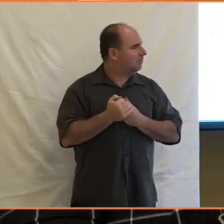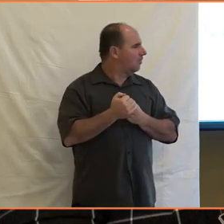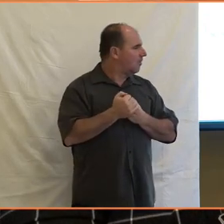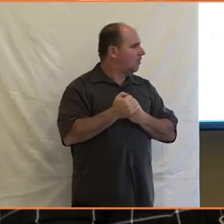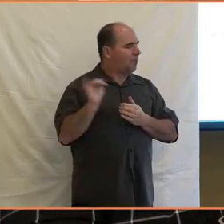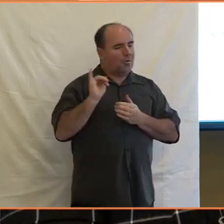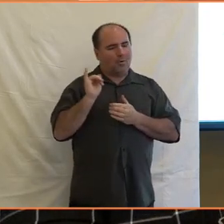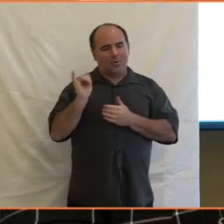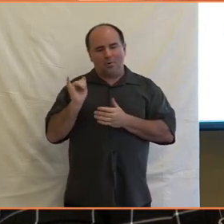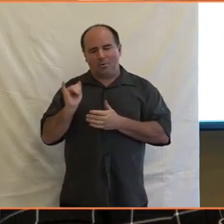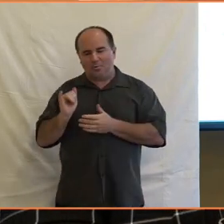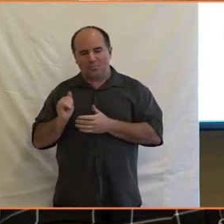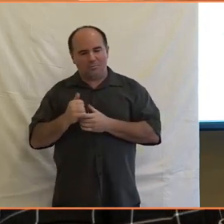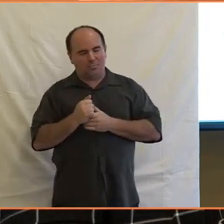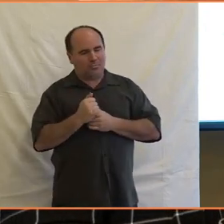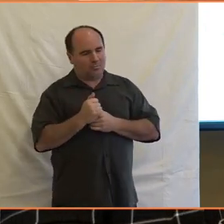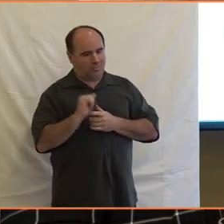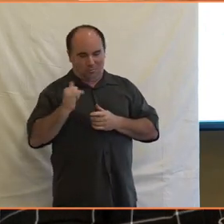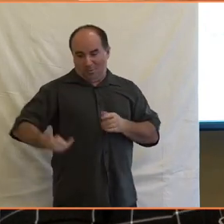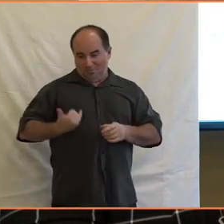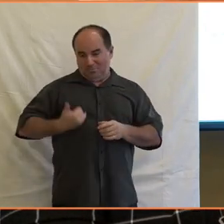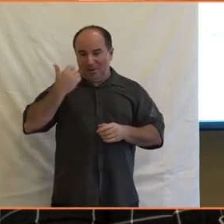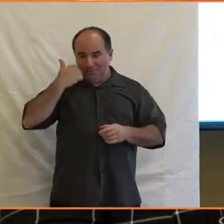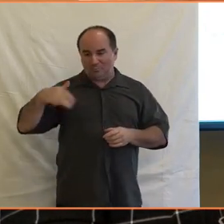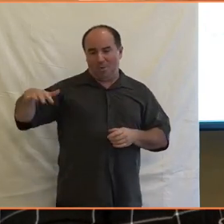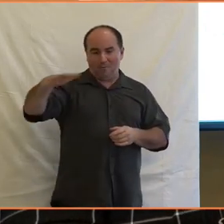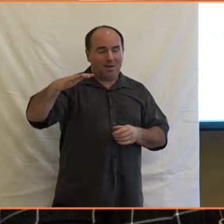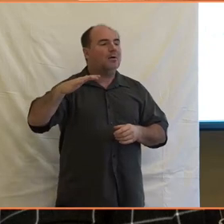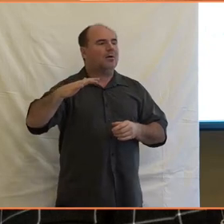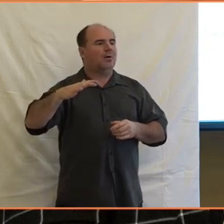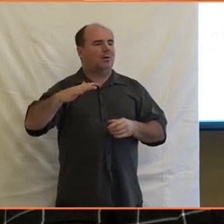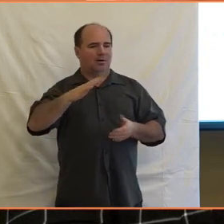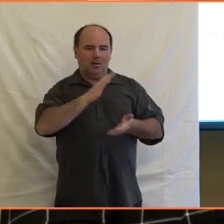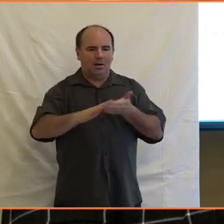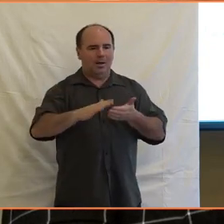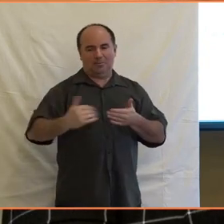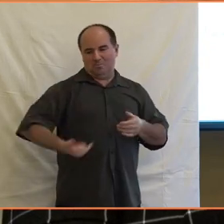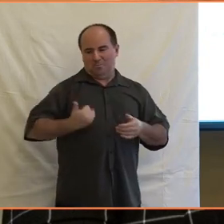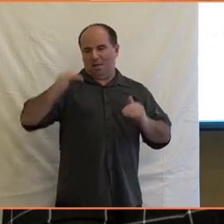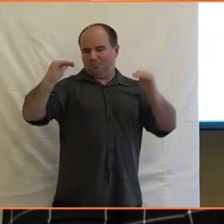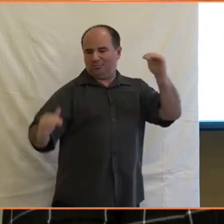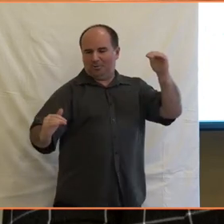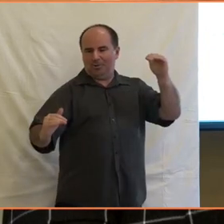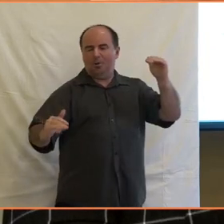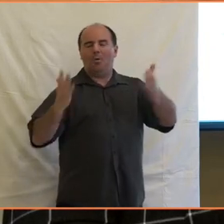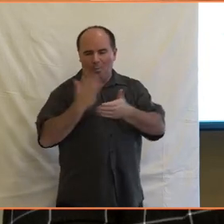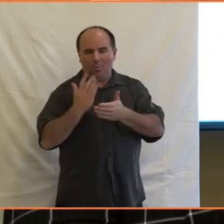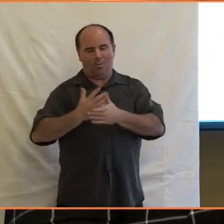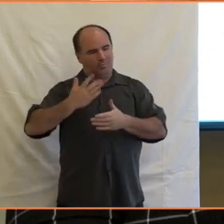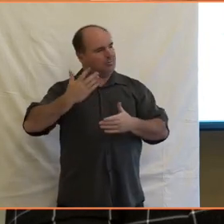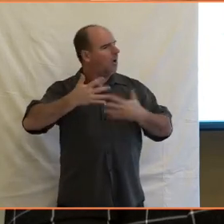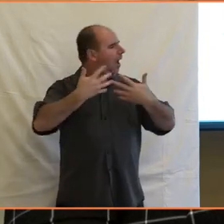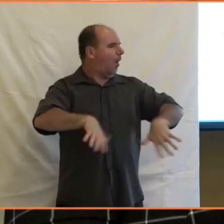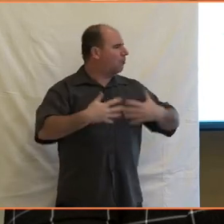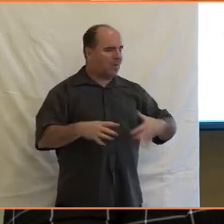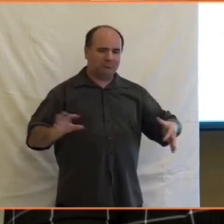vstupují v interakci vlastně s tou mladou populací, nepředpokládat, že jenom díky věku a díky tomu, že tam je 97% prostě jako uživatelů,